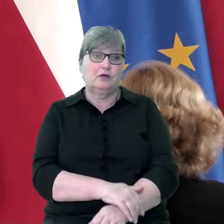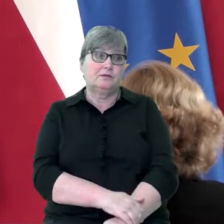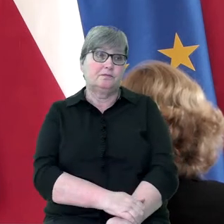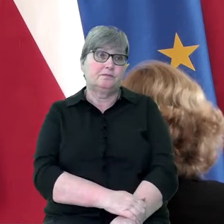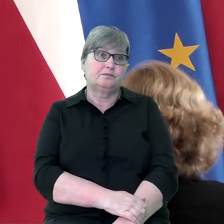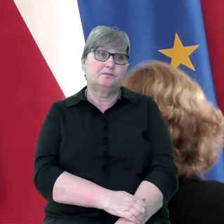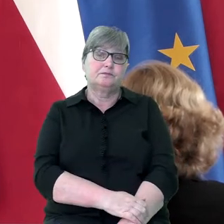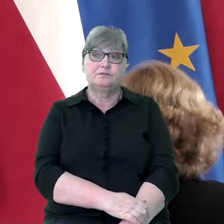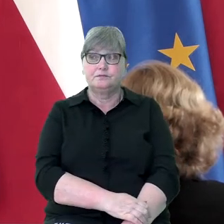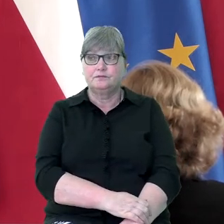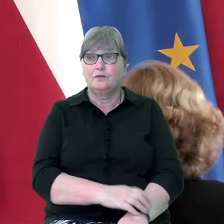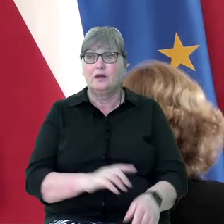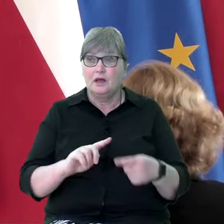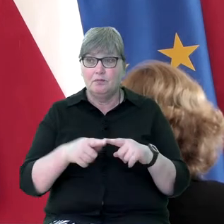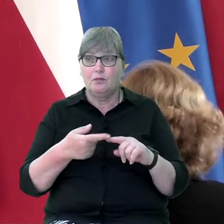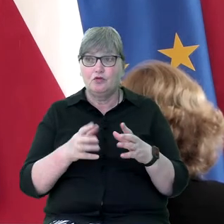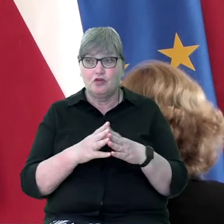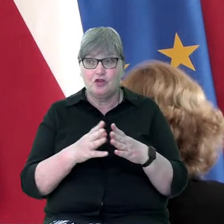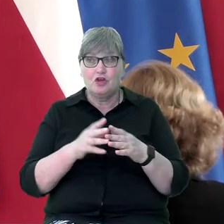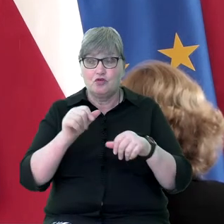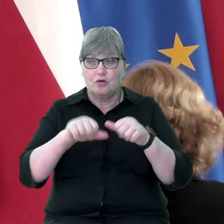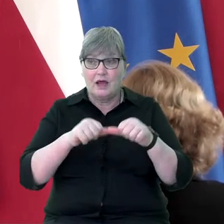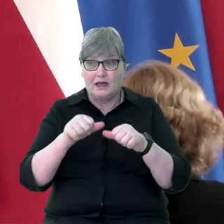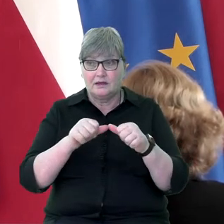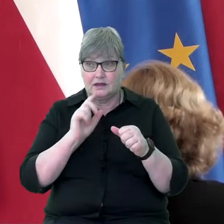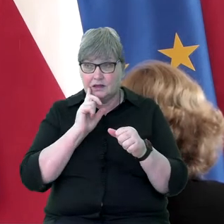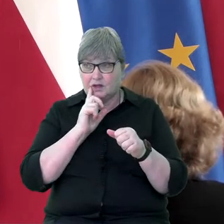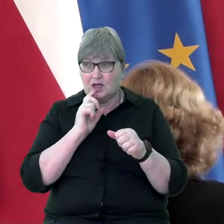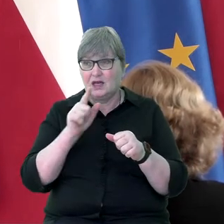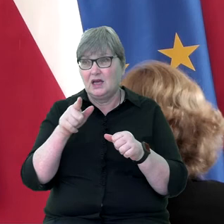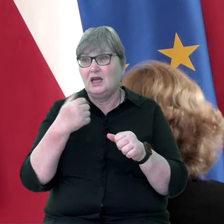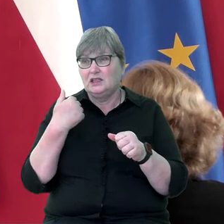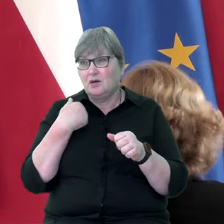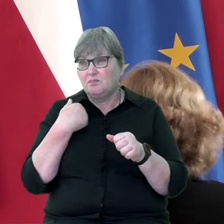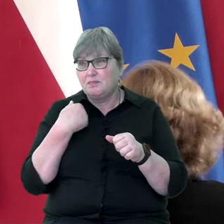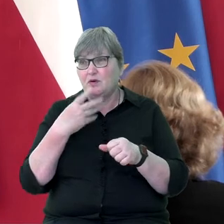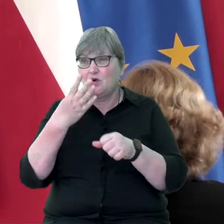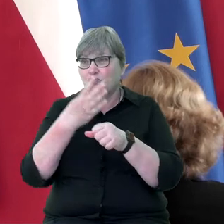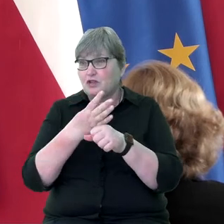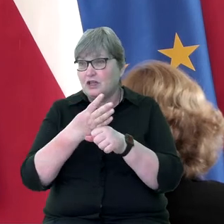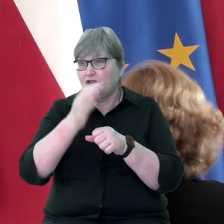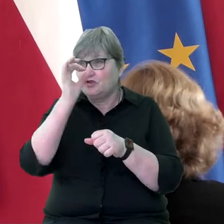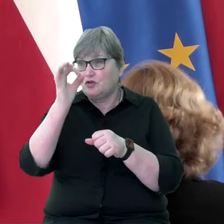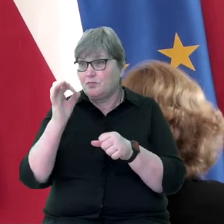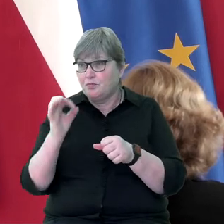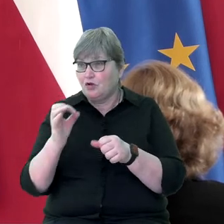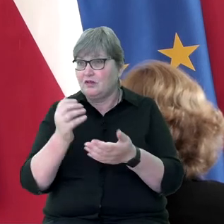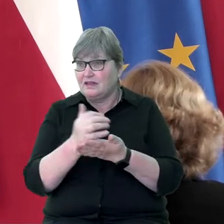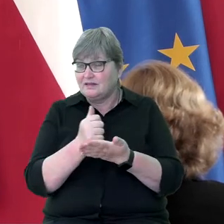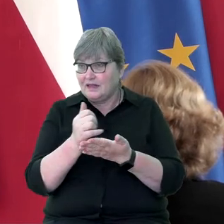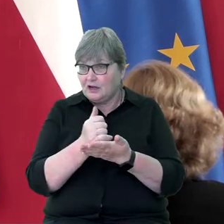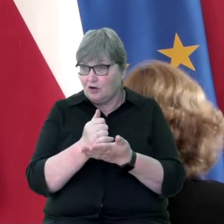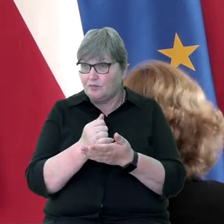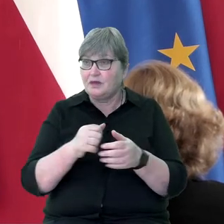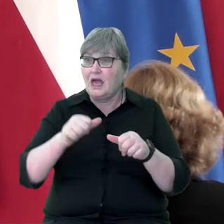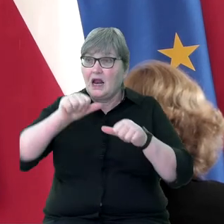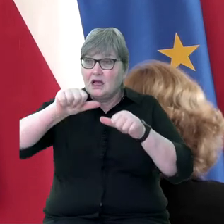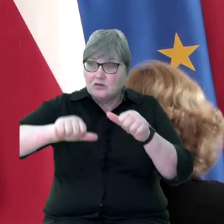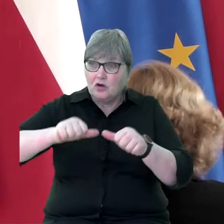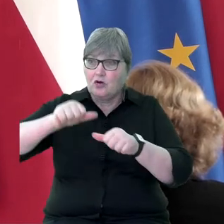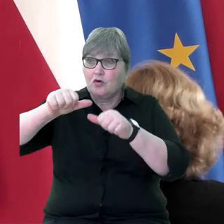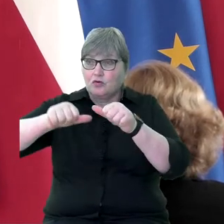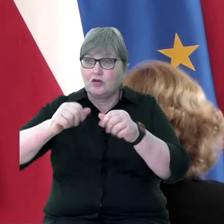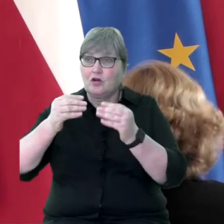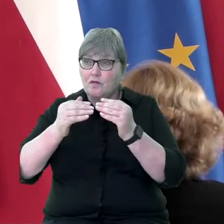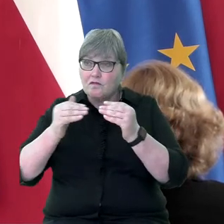emerytury. Po 10 latach to było to tylko skromne 40% uposażenia, ale co roku około 3% wzrastało